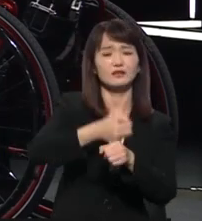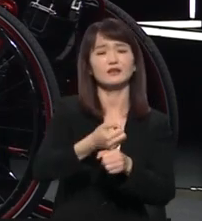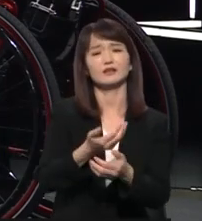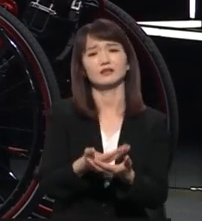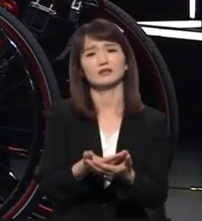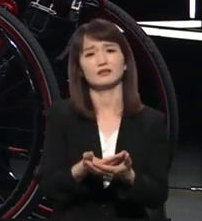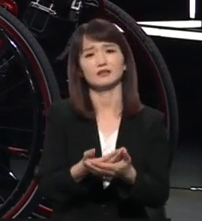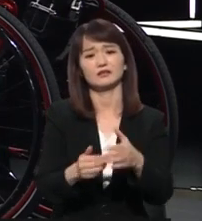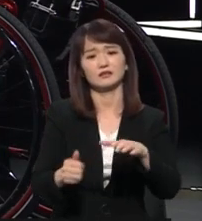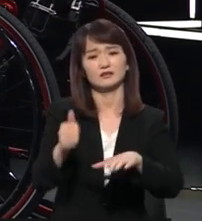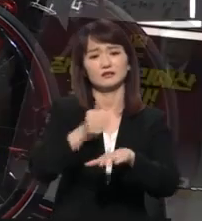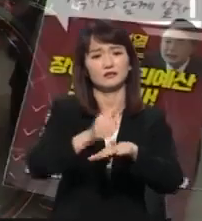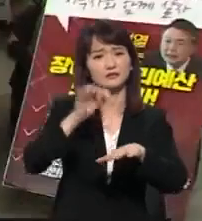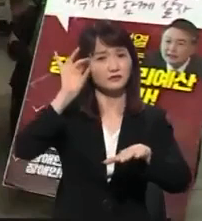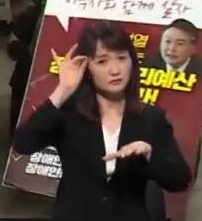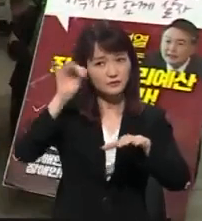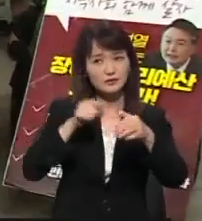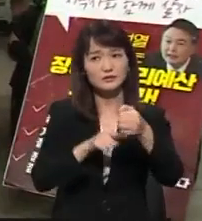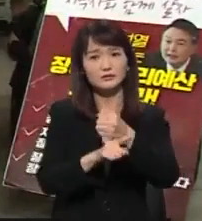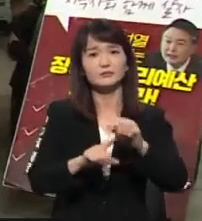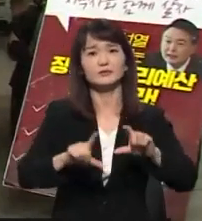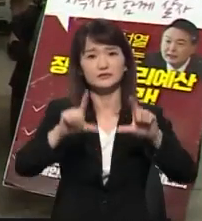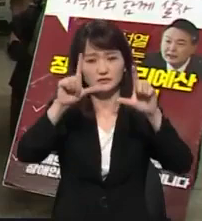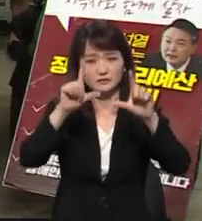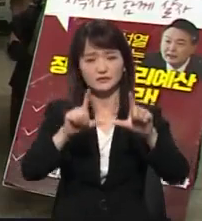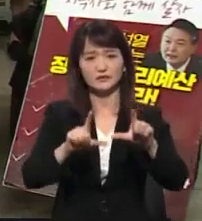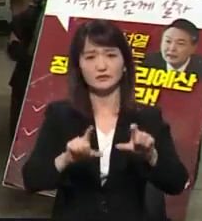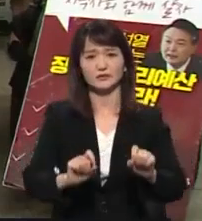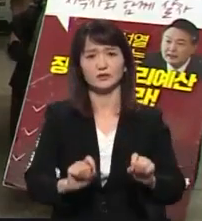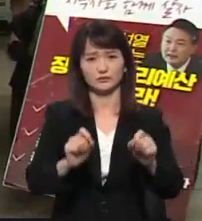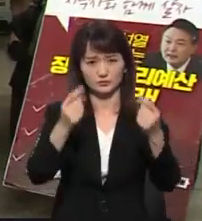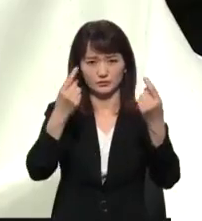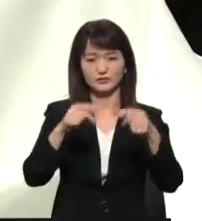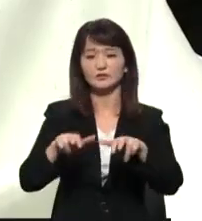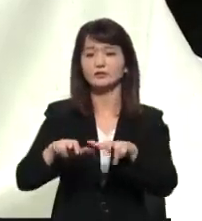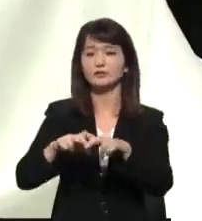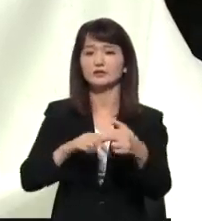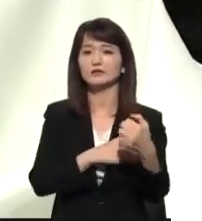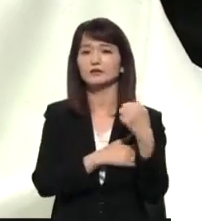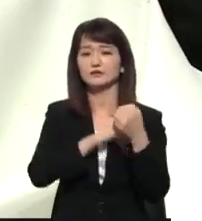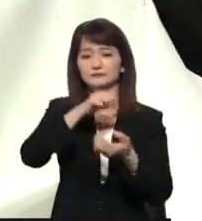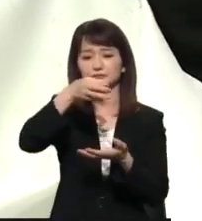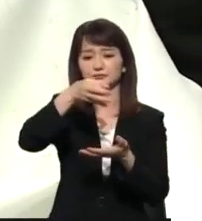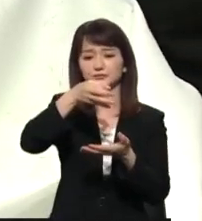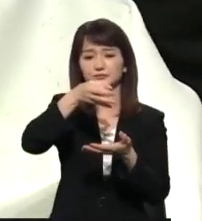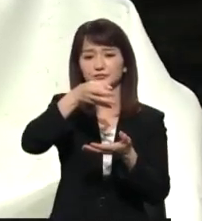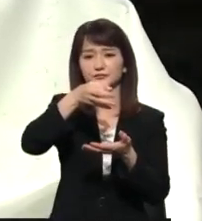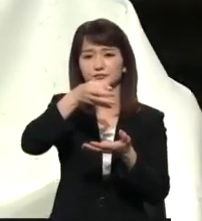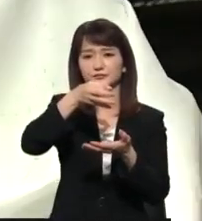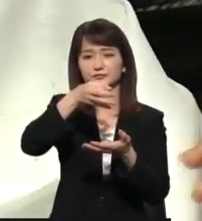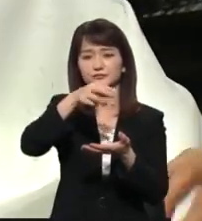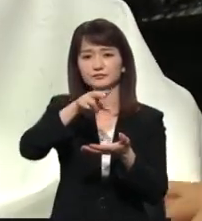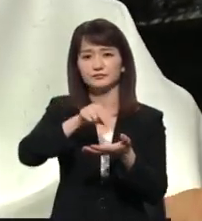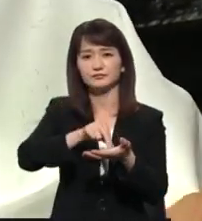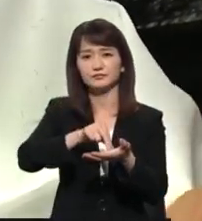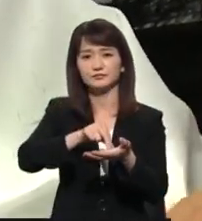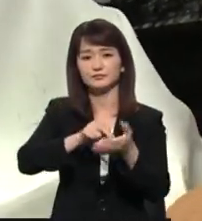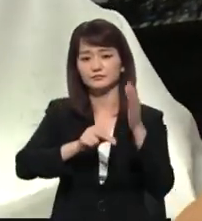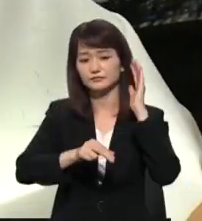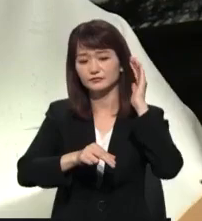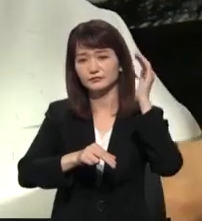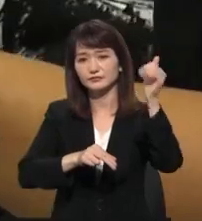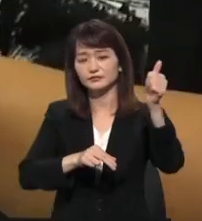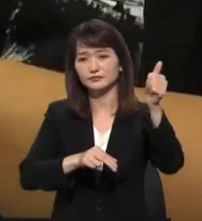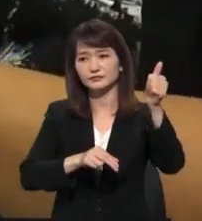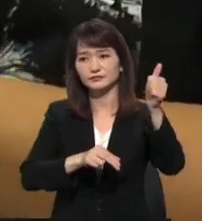특히 취임 백일의 의미 있는 나를 맞이해서 장애인들의 권리 예산에 대한 문제들을 대통령께서